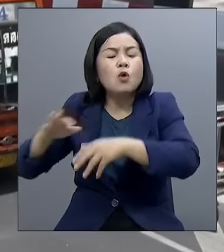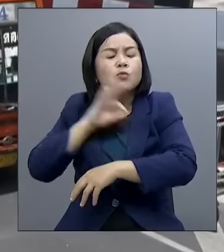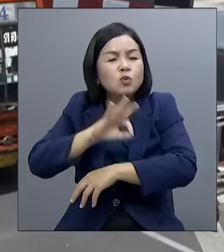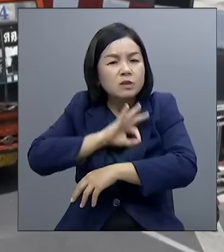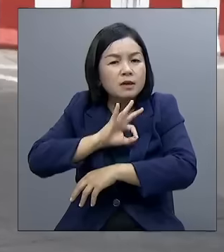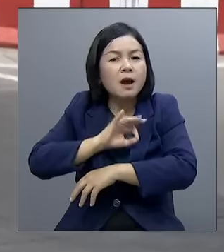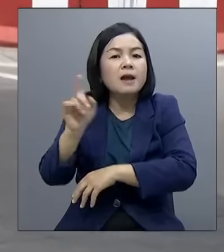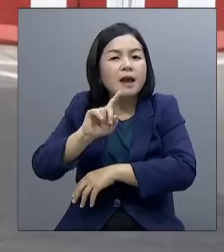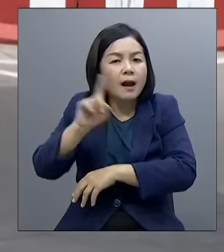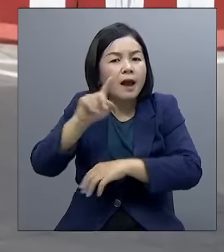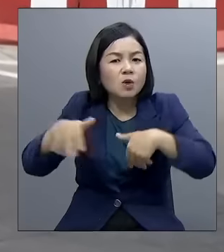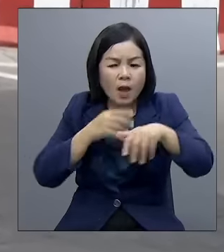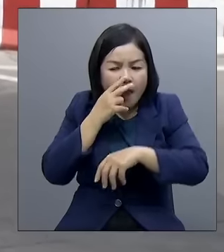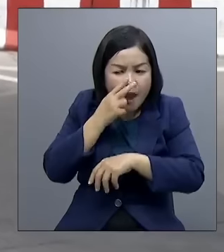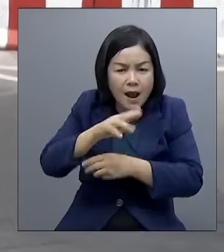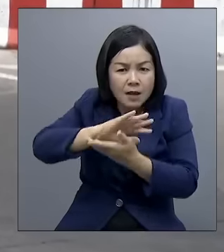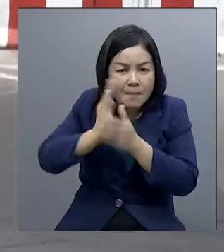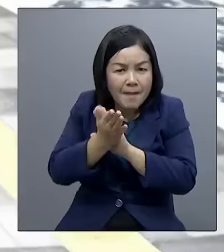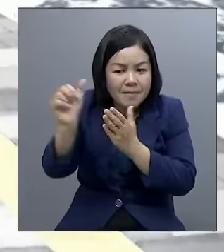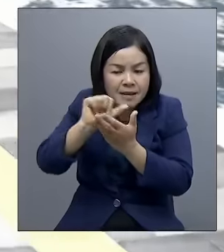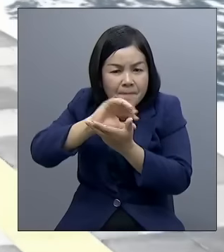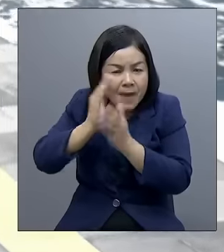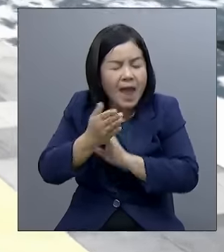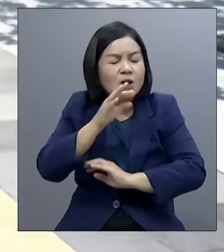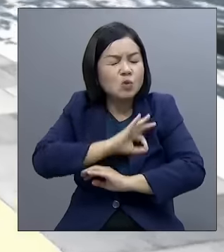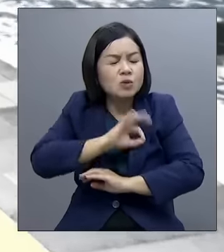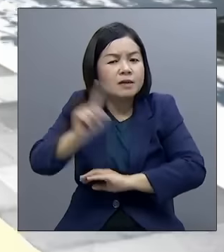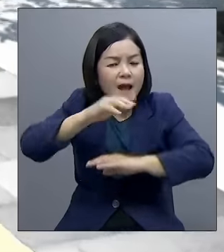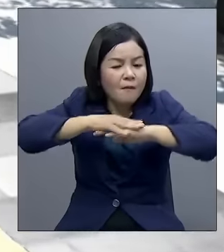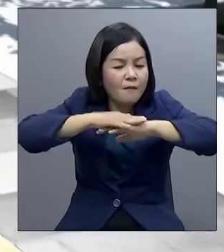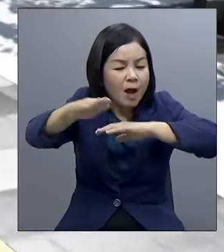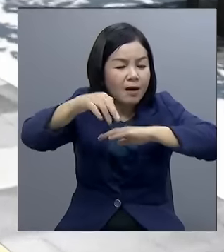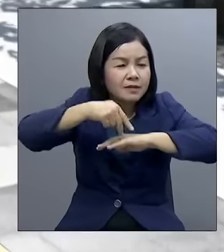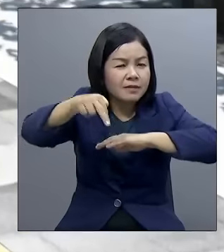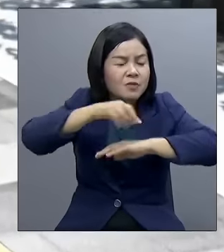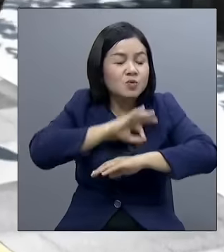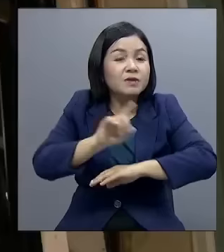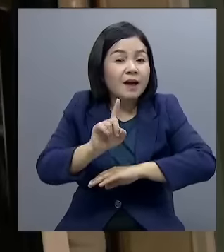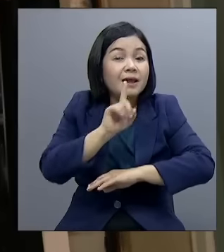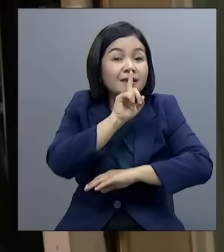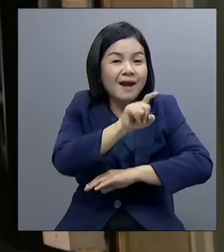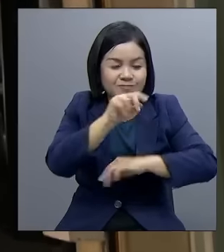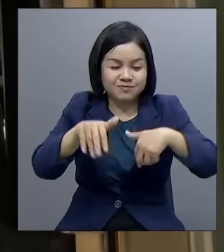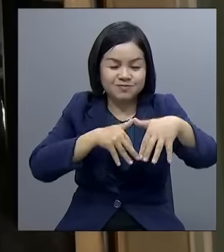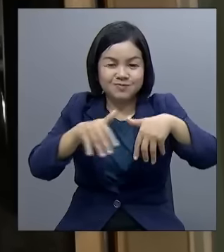างกันค่ะว่าเห็นการปรับปรุงแบบนี้พวกเขารู้สึกอย่างไรกันบ้าง